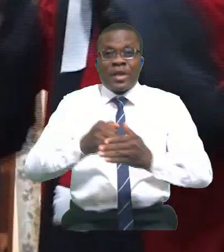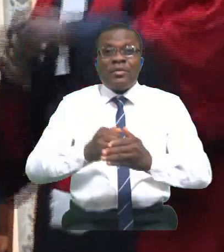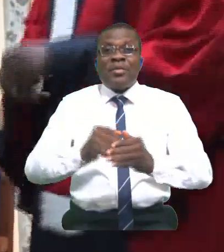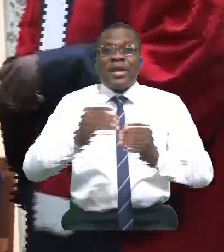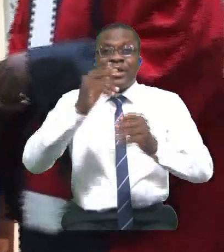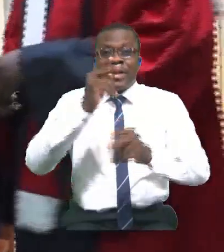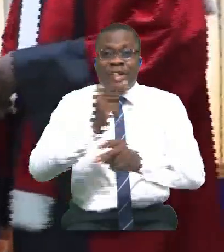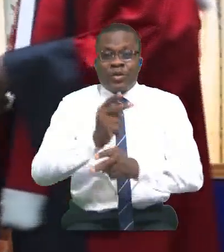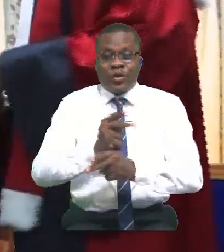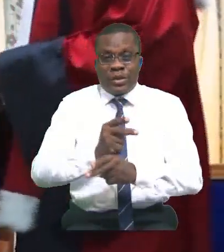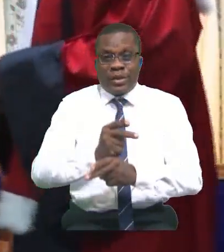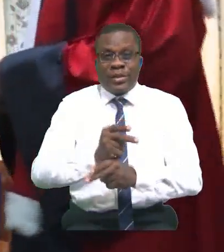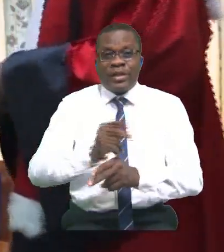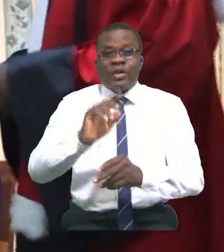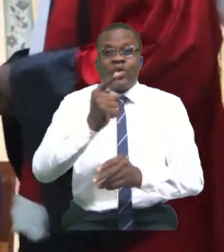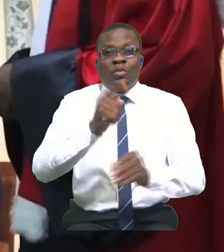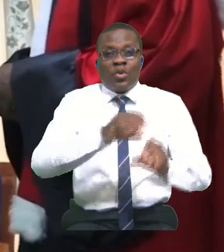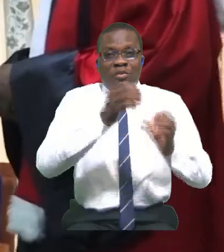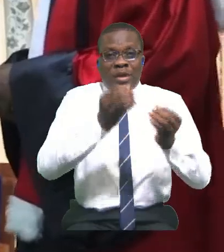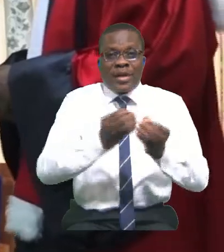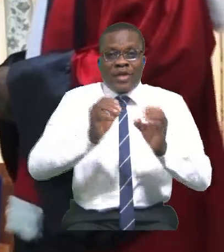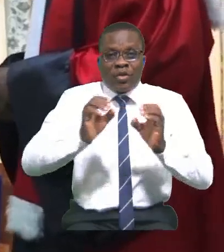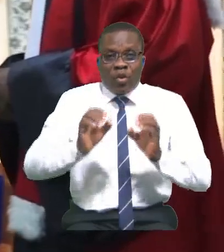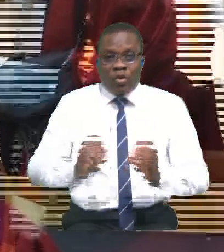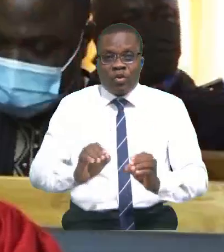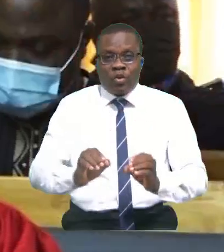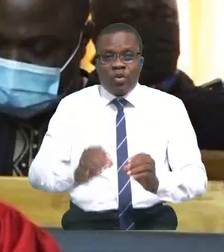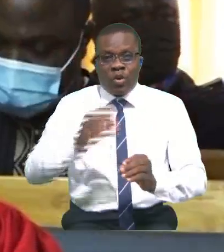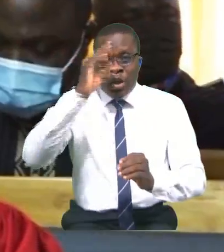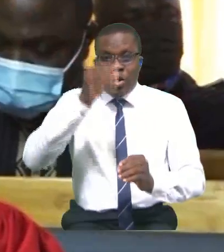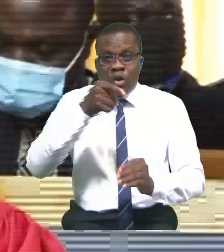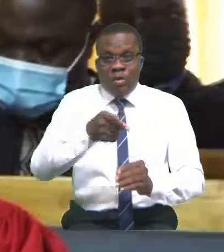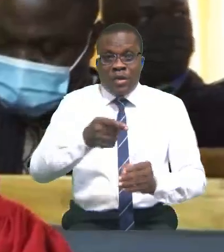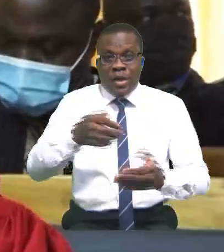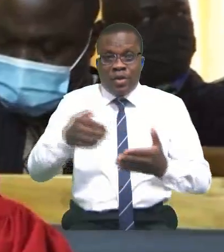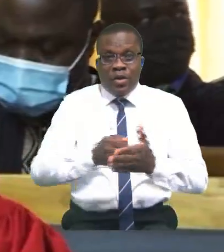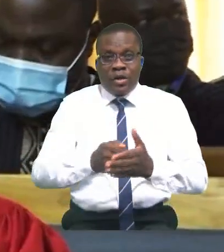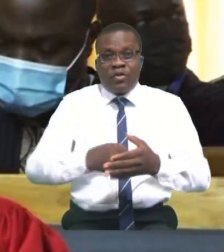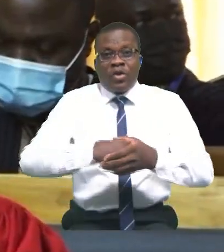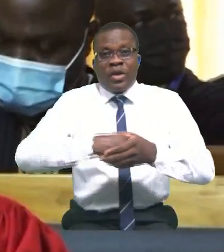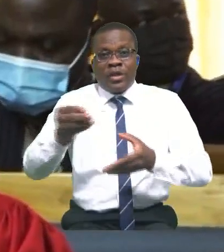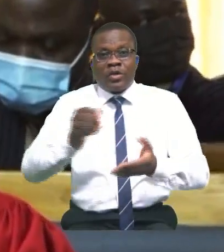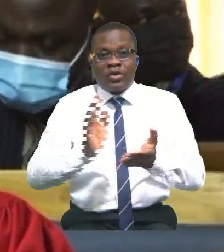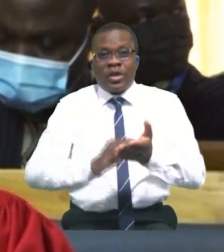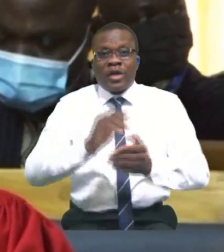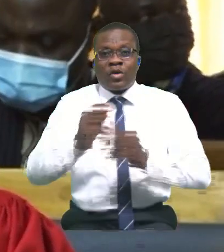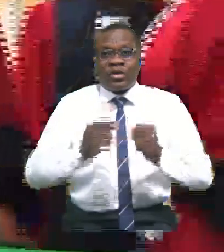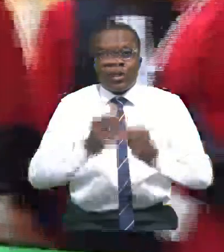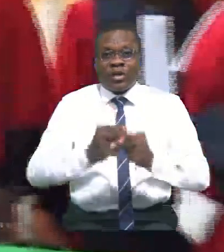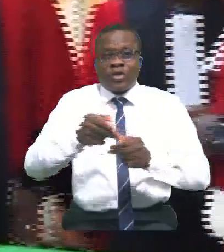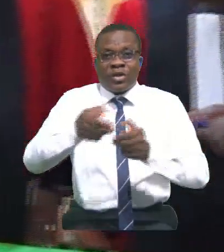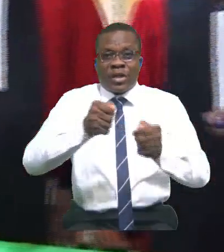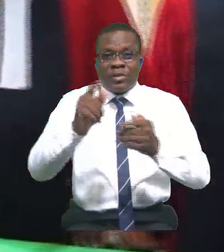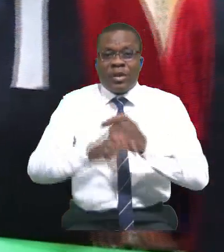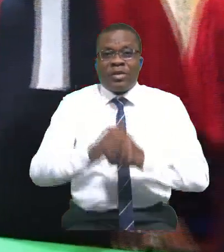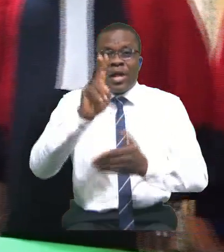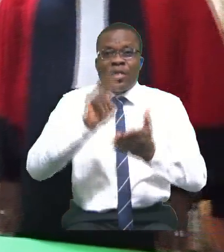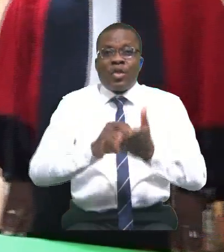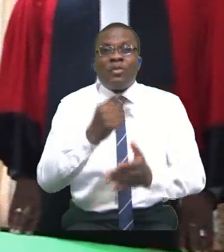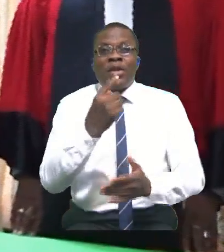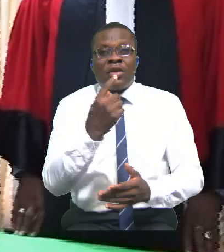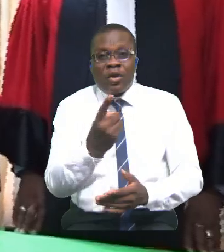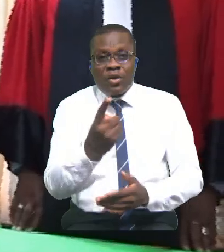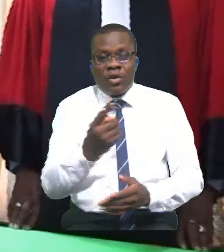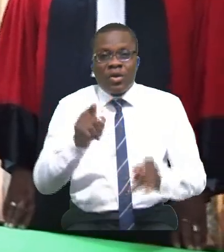instance de première classe de Cotonou mariooméonou est sortie de l'École nationale d'administration en 2001 comme